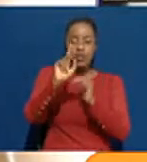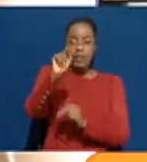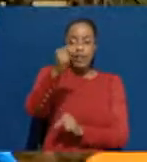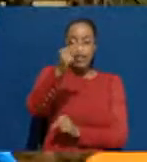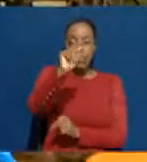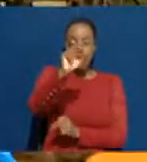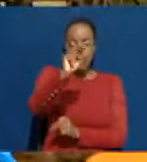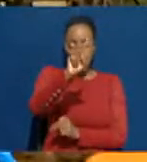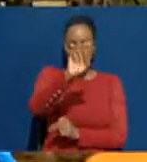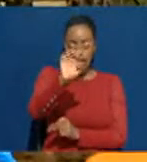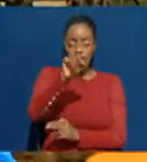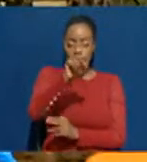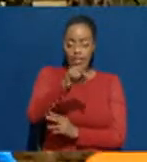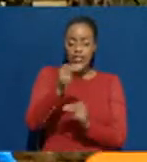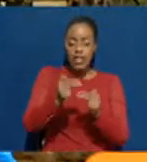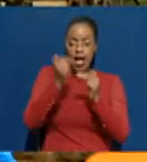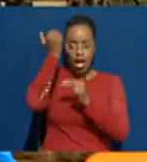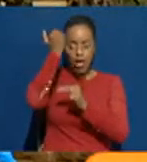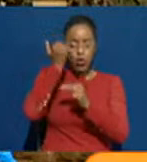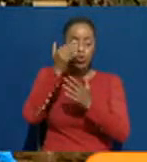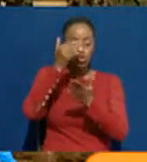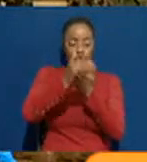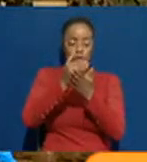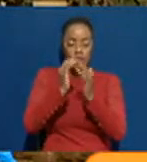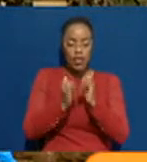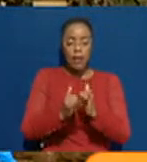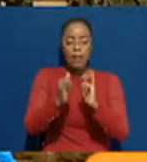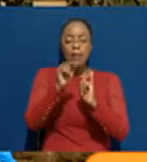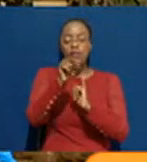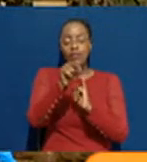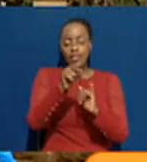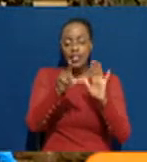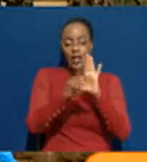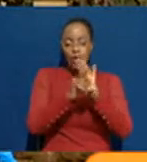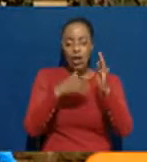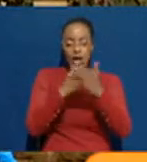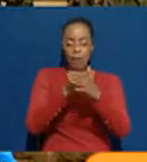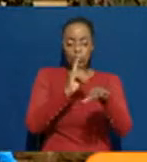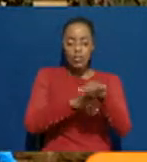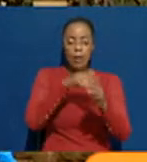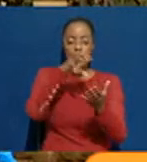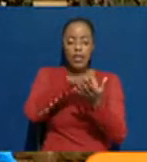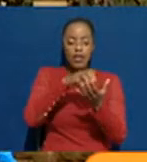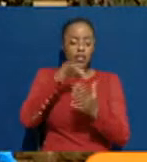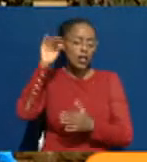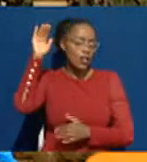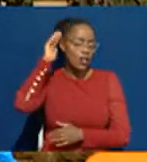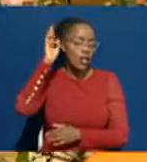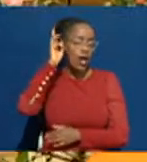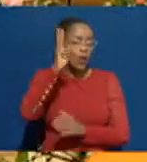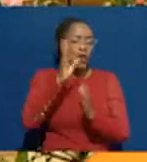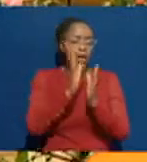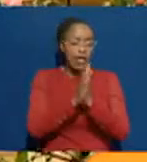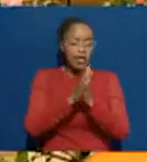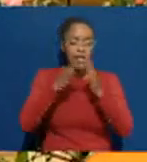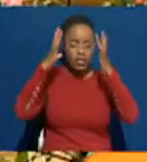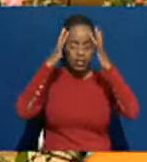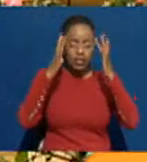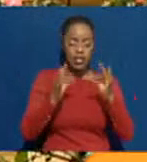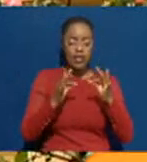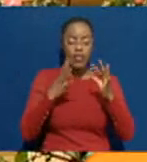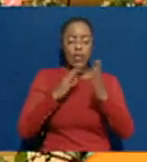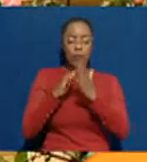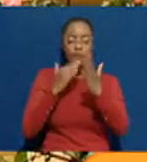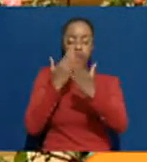Thande. Mahakama kuu ilisitisha utekelezaji wa sheria hiyo hadi pale kesi hiyo itakaposikizwa na kuamuliwa.